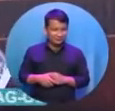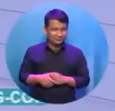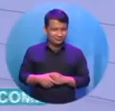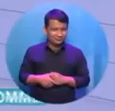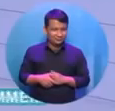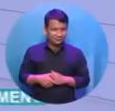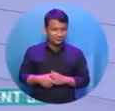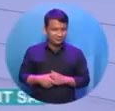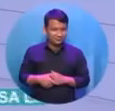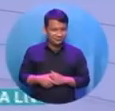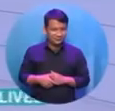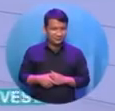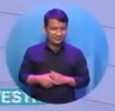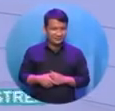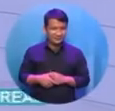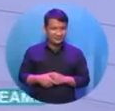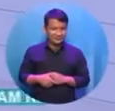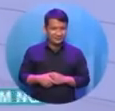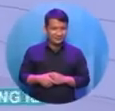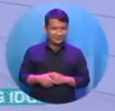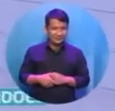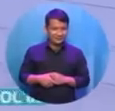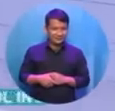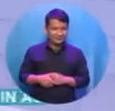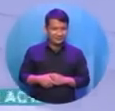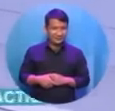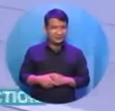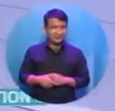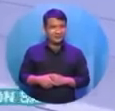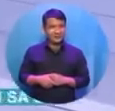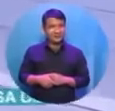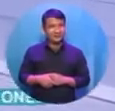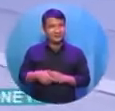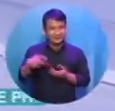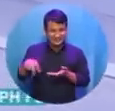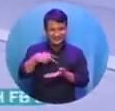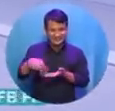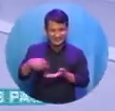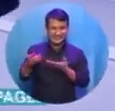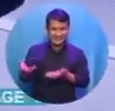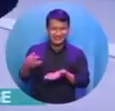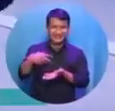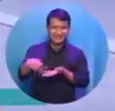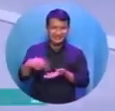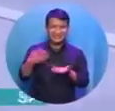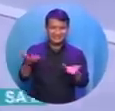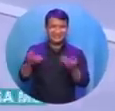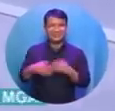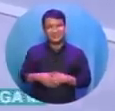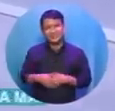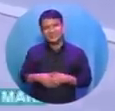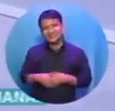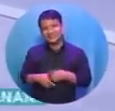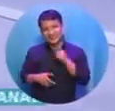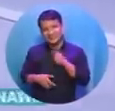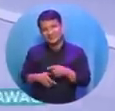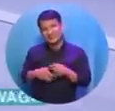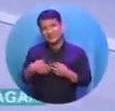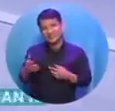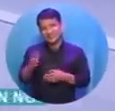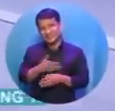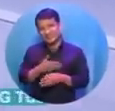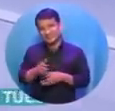nila, basta't alam niyang tama ay makakasama mo siya. Di ko iiwan, sigurado ko